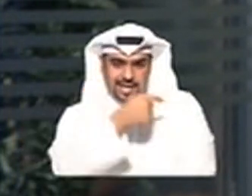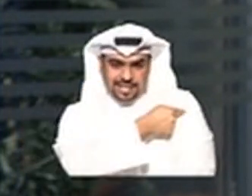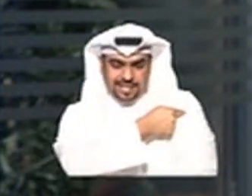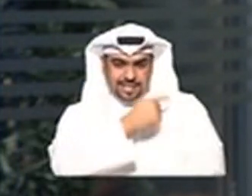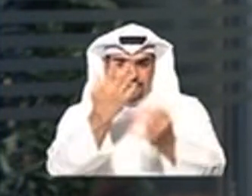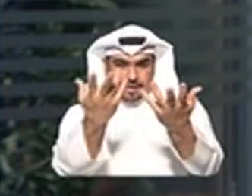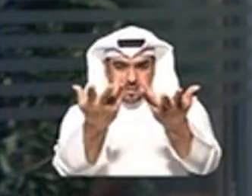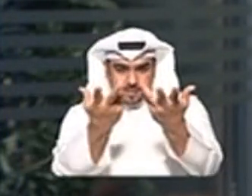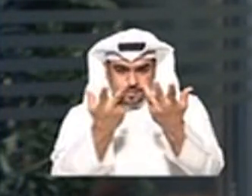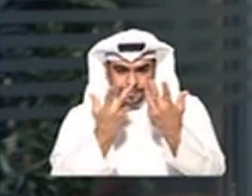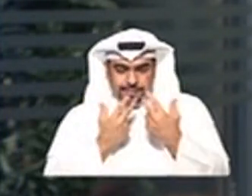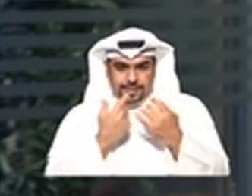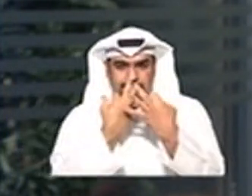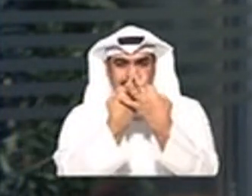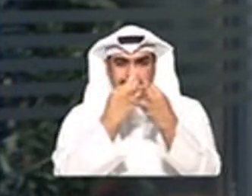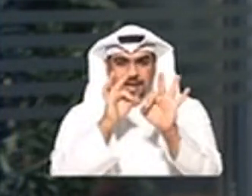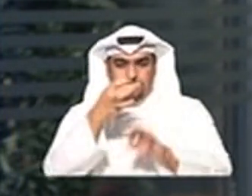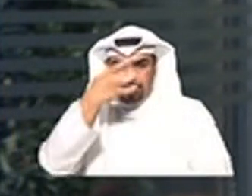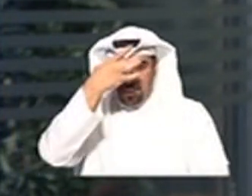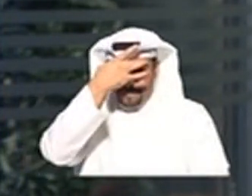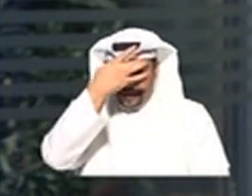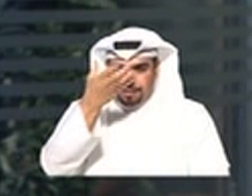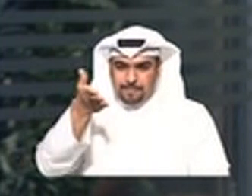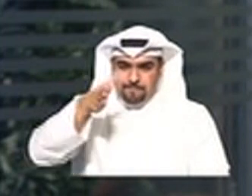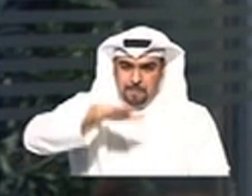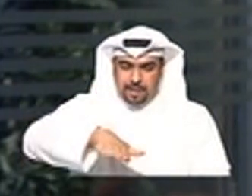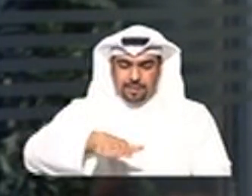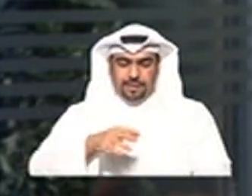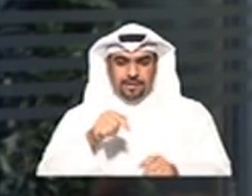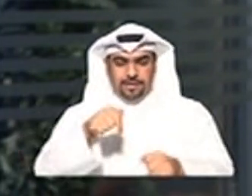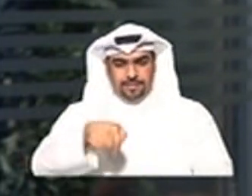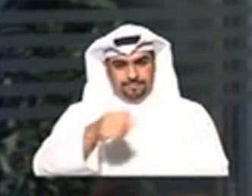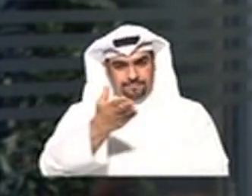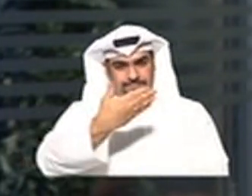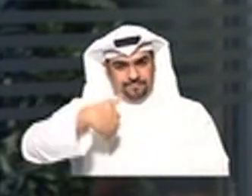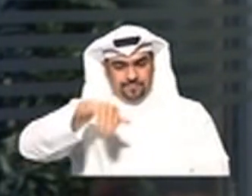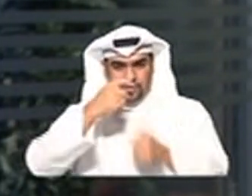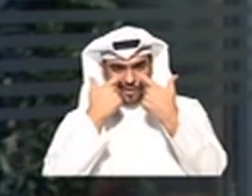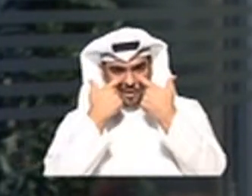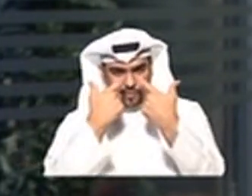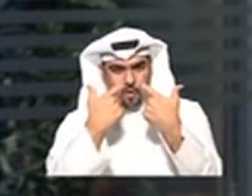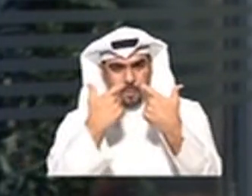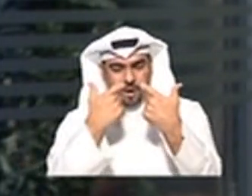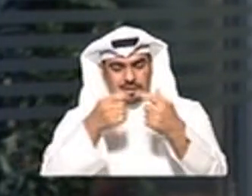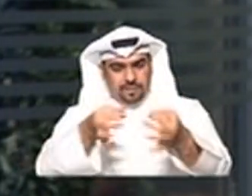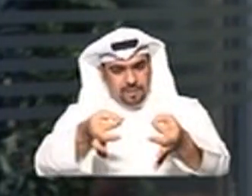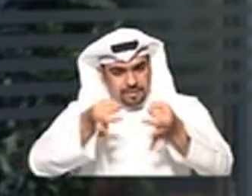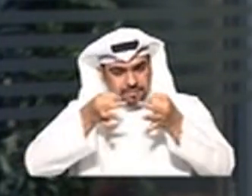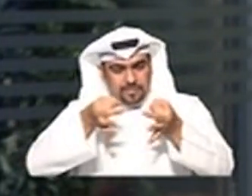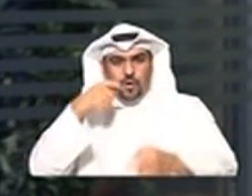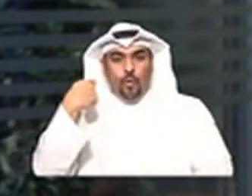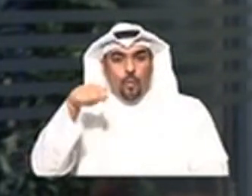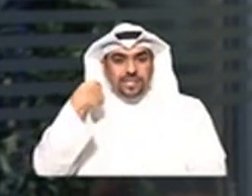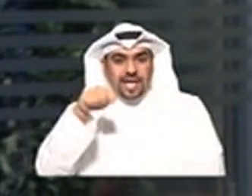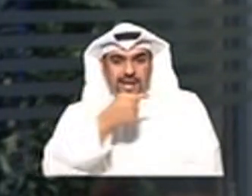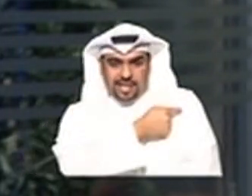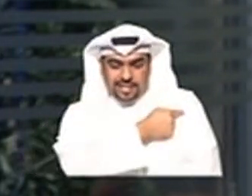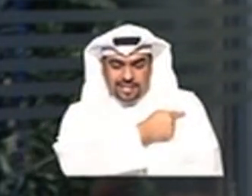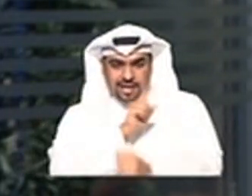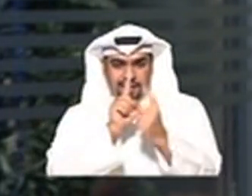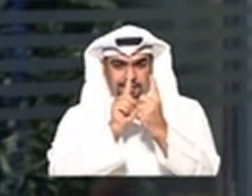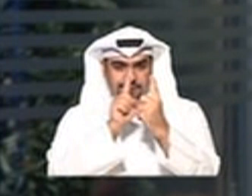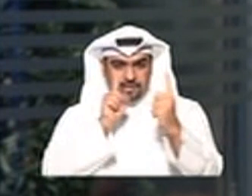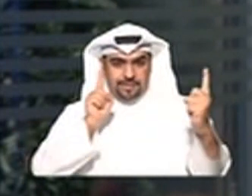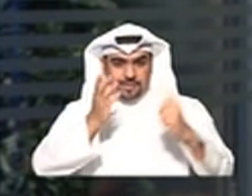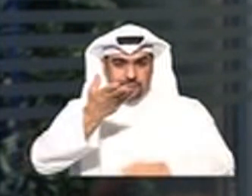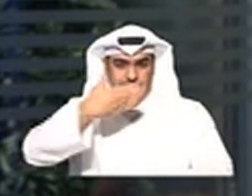19. نتمنى من الجميع الالتزام بالإجراءات الصحية، ومنها ضرورة التباعد الاجتماعي في هذه الفترة، وضرورة